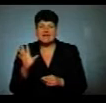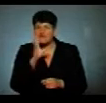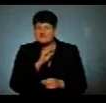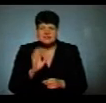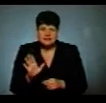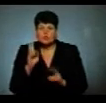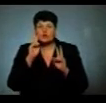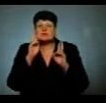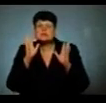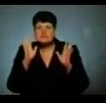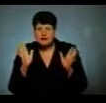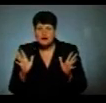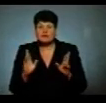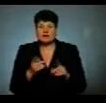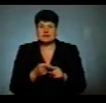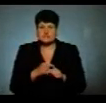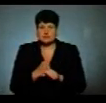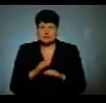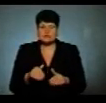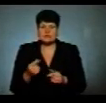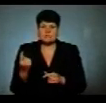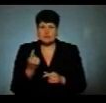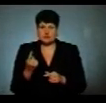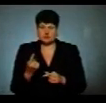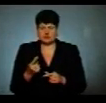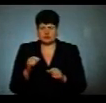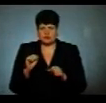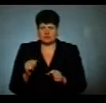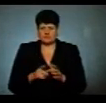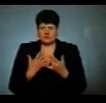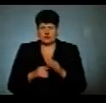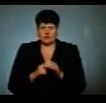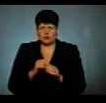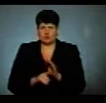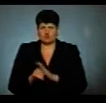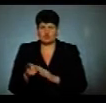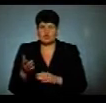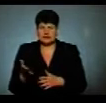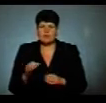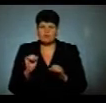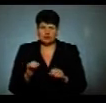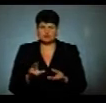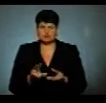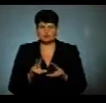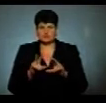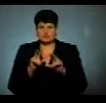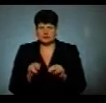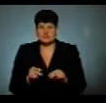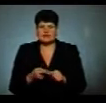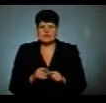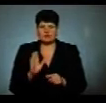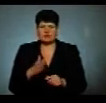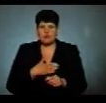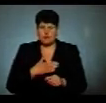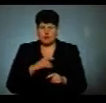встиг, хто не знає, як це зробити, дати першу партію, дати можливість, що ці роботи вже розпочались. Я можу запевнити, що це буде на моєму особистому